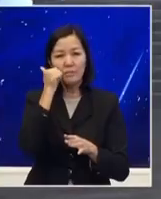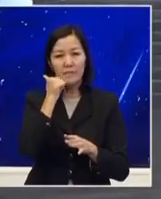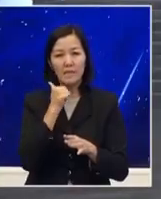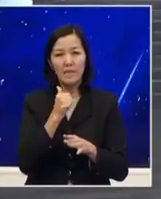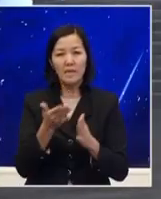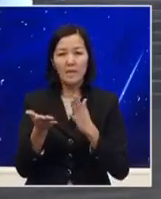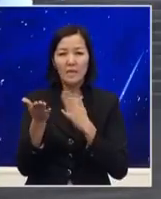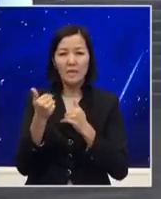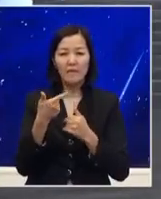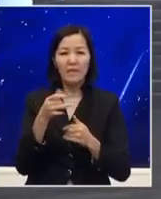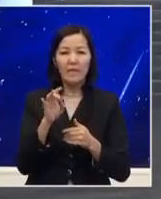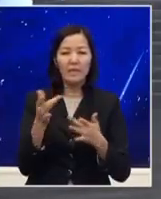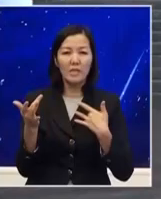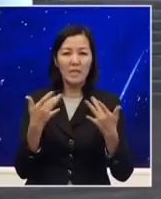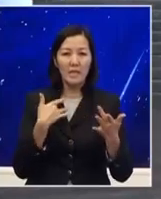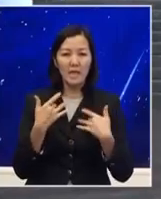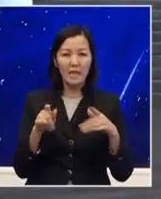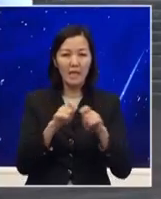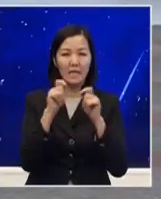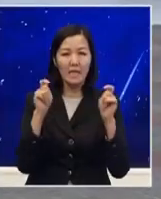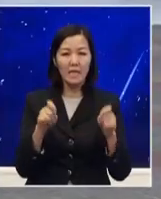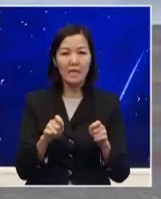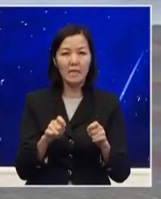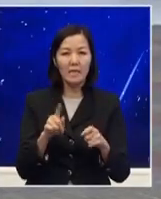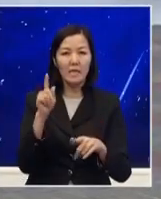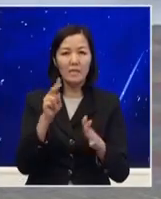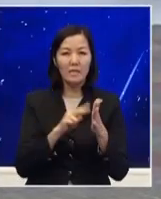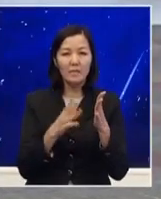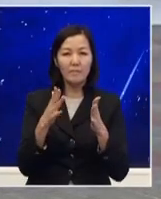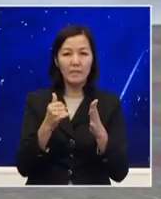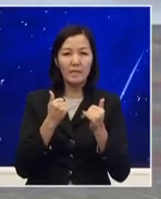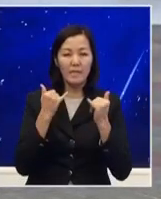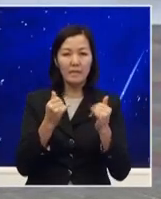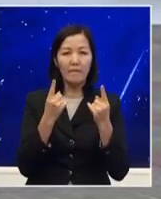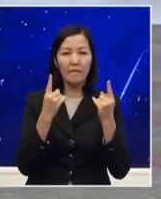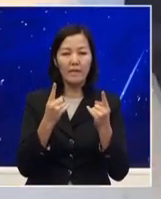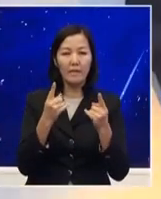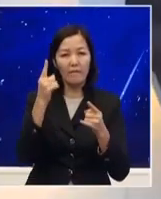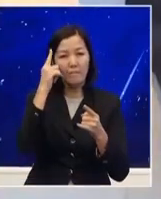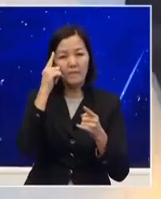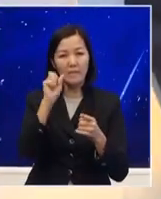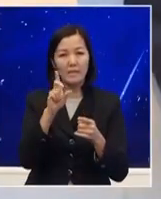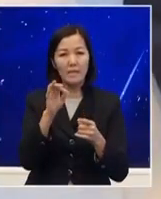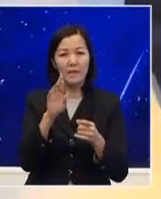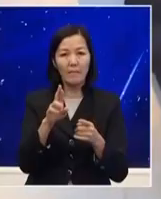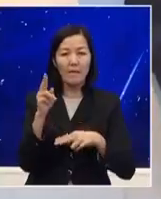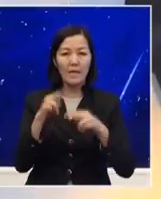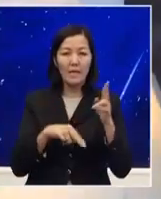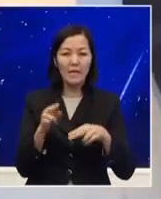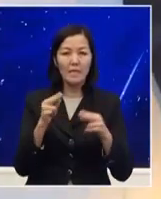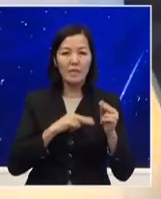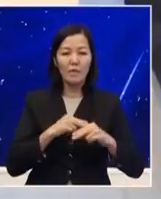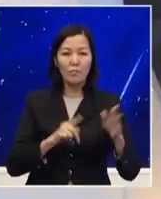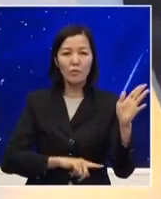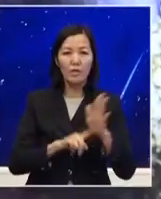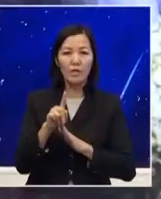напоминает древнегреческие театры. Его открытие приурочено к 175-летию великого мыслителя Абая. Строительные работы начали